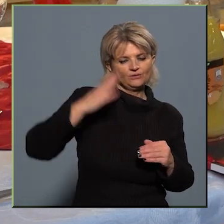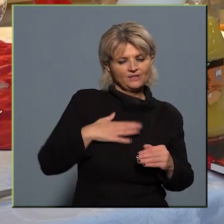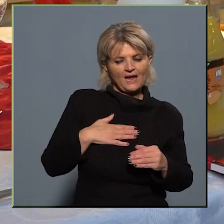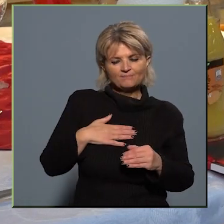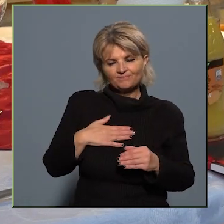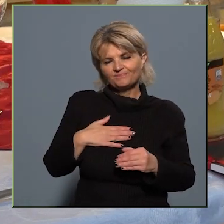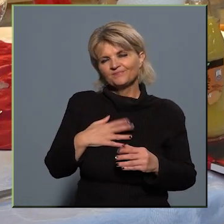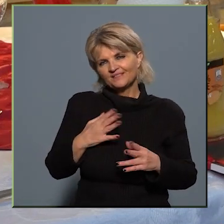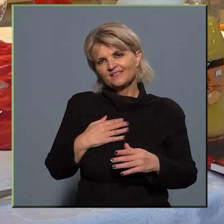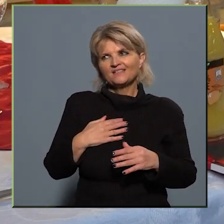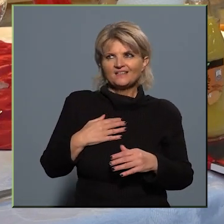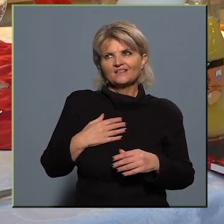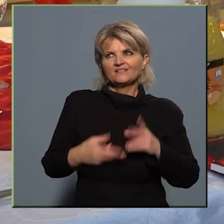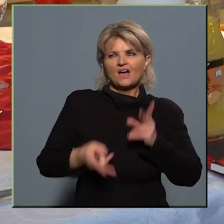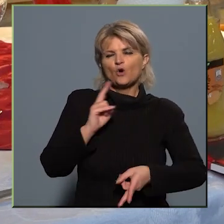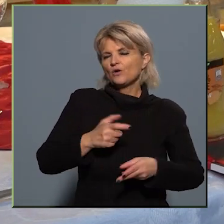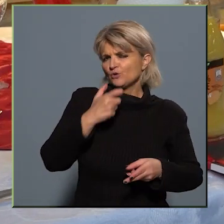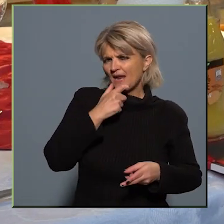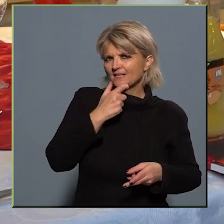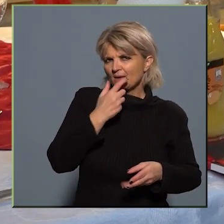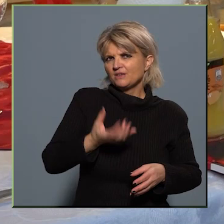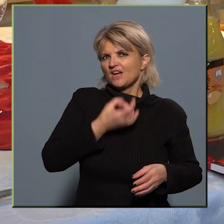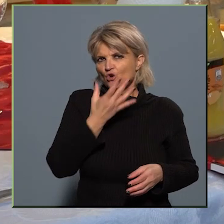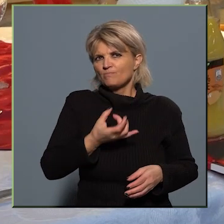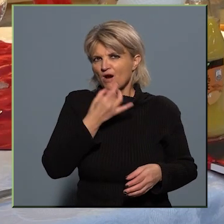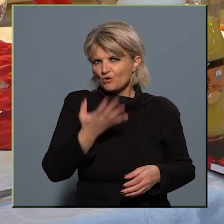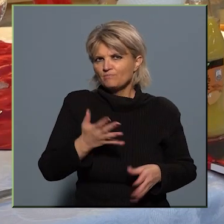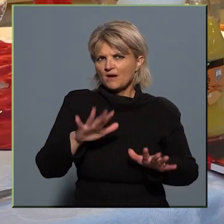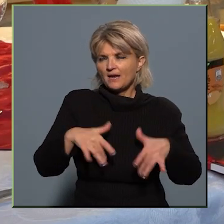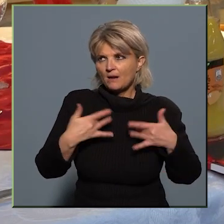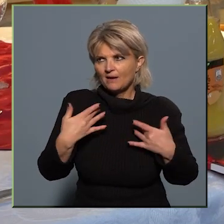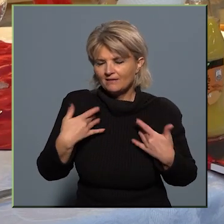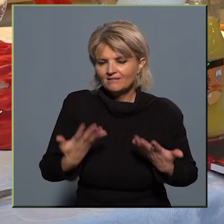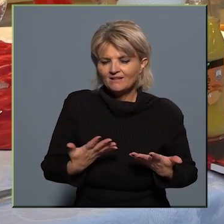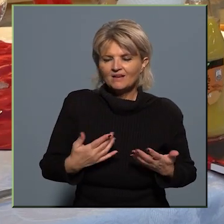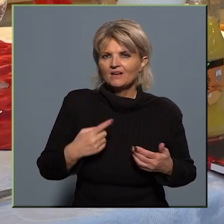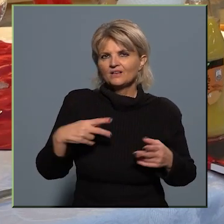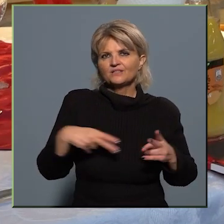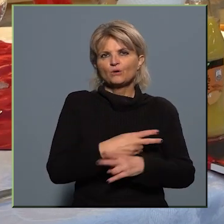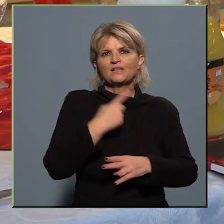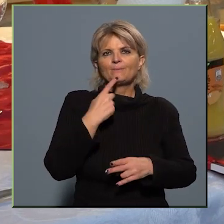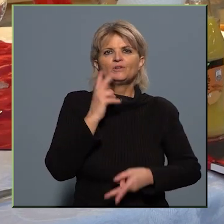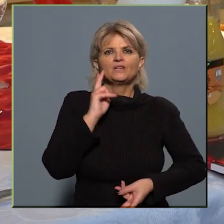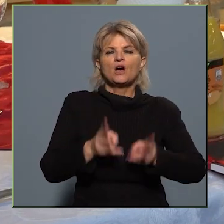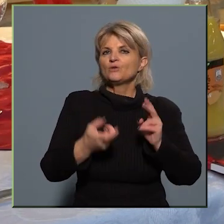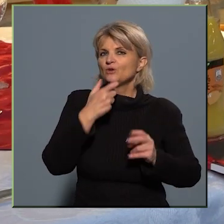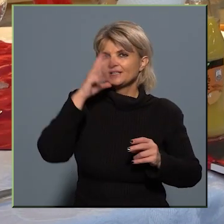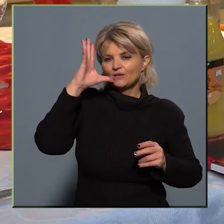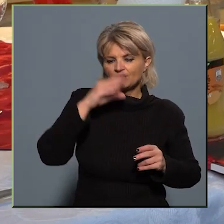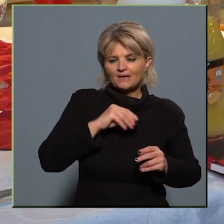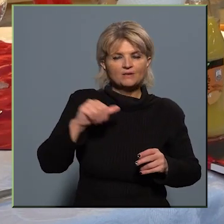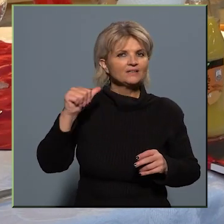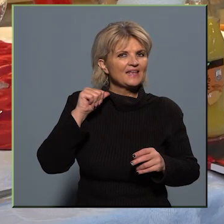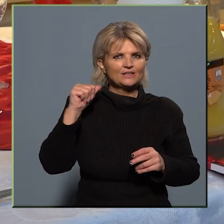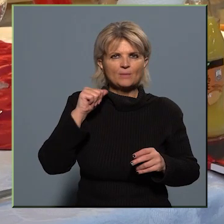utóbbi időben, hát ahogy az ember öregszik, egyre inkább előjönnek ezek az élmények. Ugye azt szokták mondani, hogy öregszik az ember, a tegnapra nem